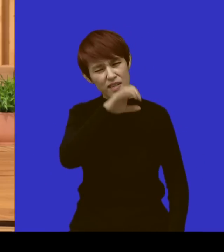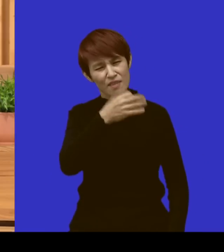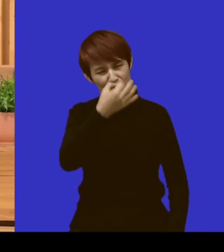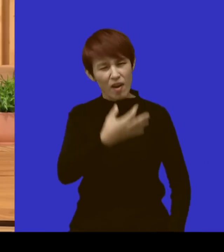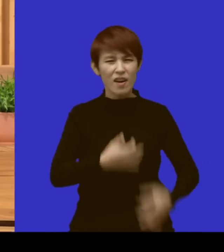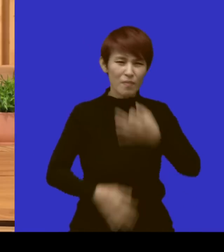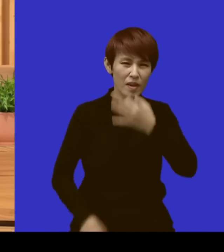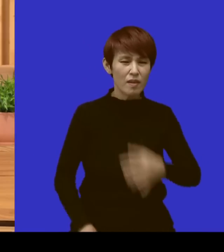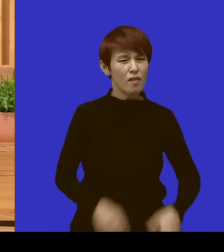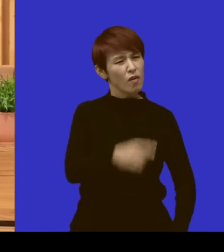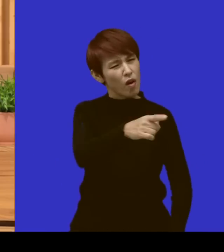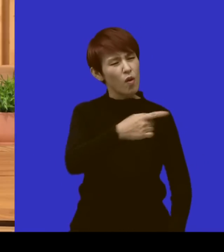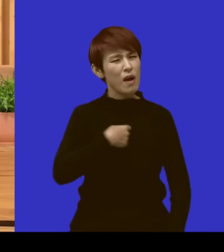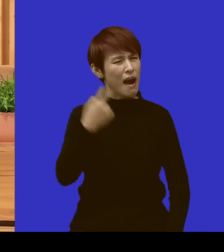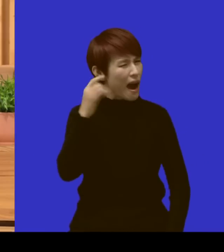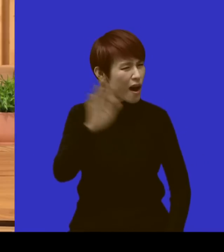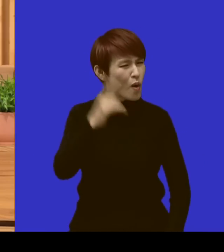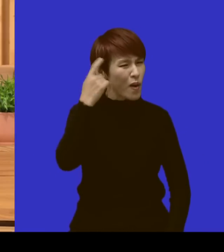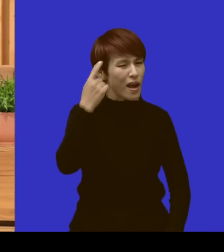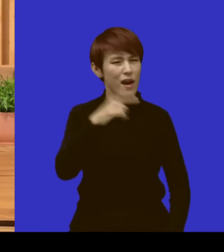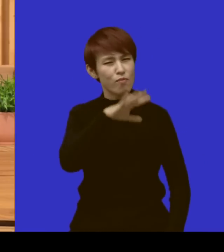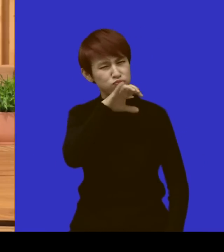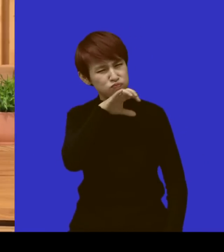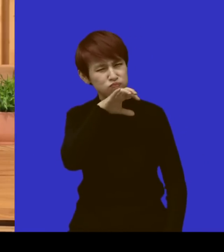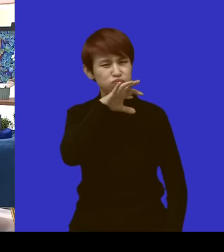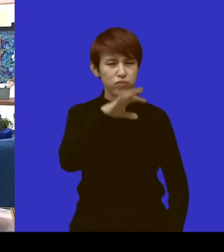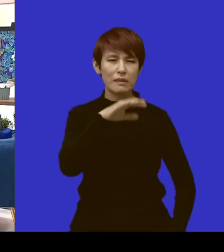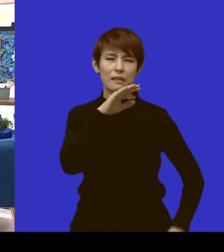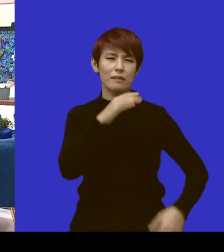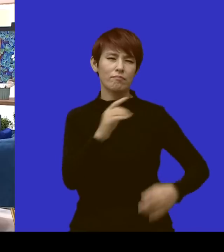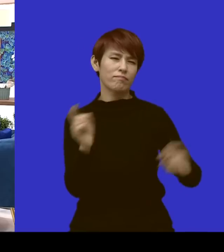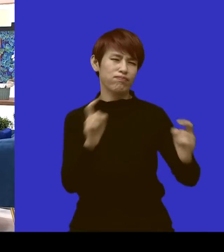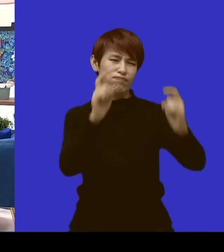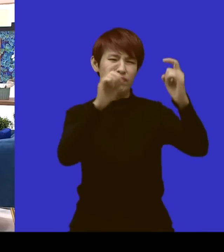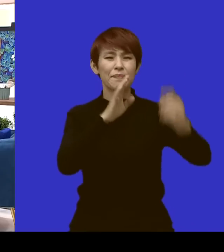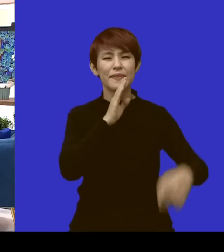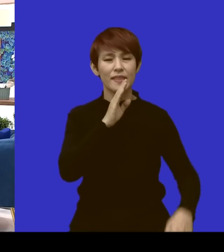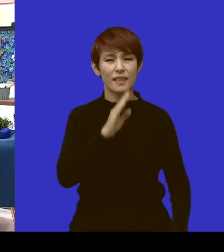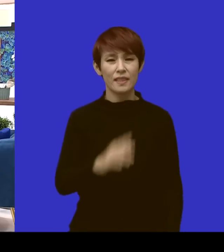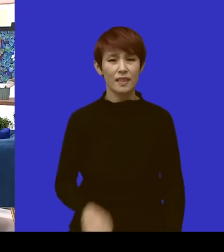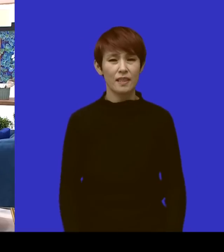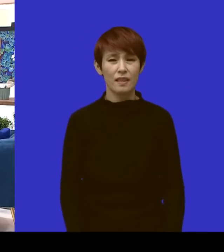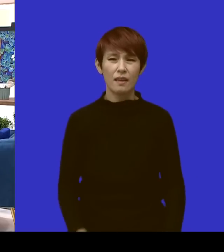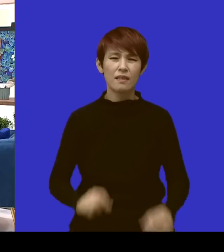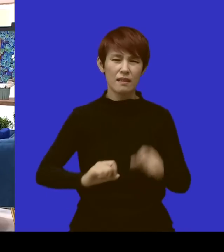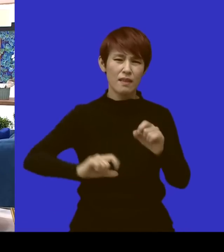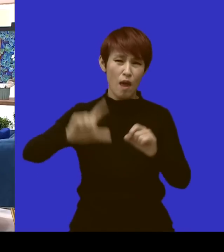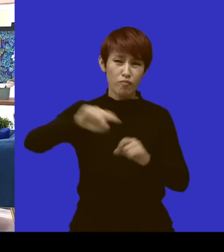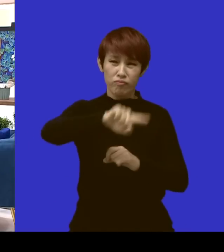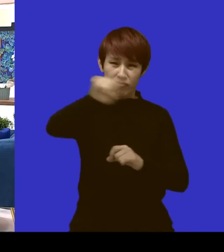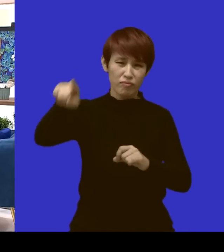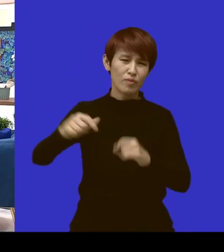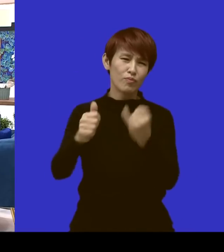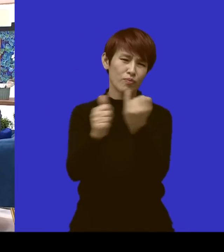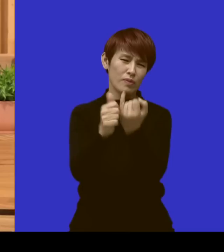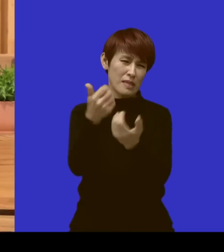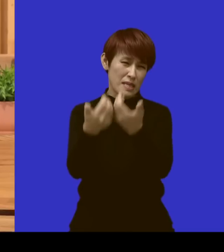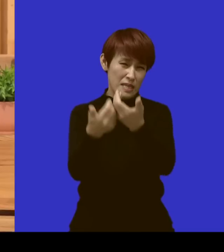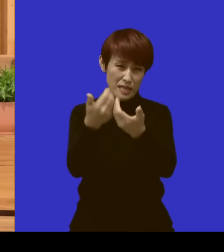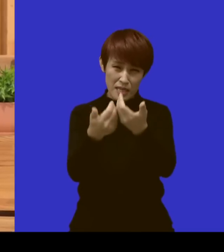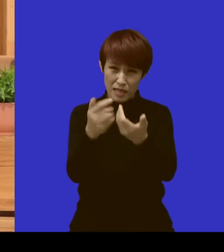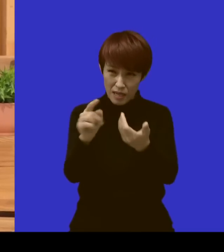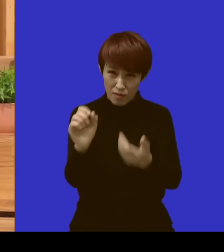하고, 상대방은 너는 왜 내 얘기를 안 듣냐라고 하니까 그쵸. 계속 평행선이 되는 거거든요. 네. 사실 뭐 두 분뿐만 아니라 대부분의 모든 부부들이 갈등의